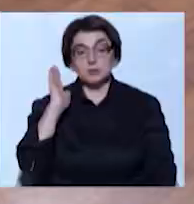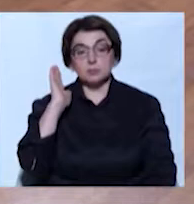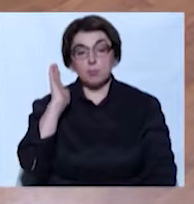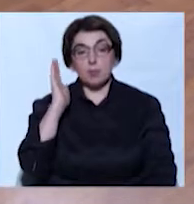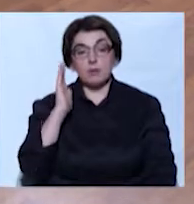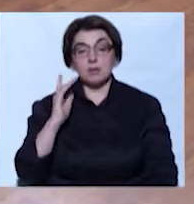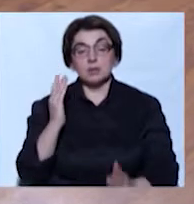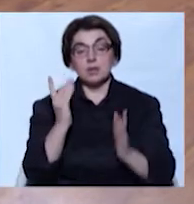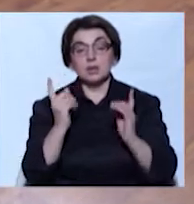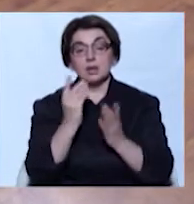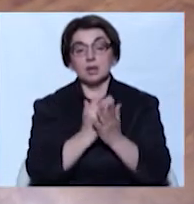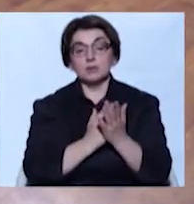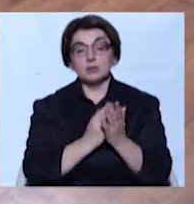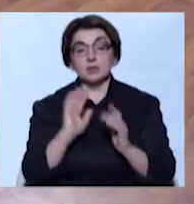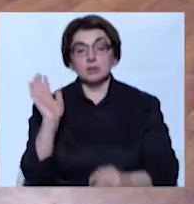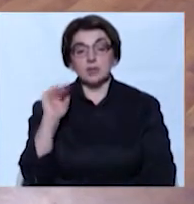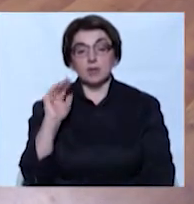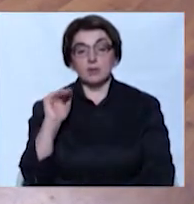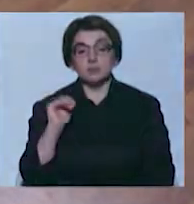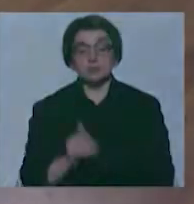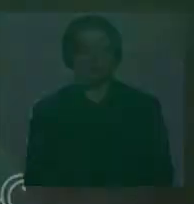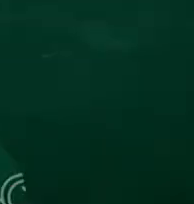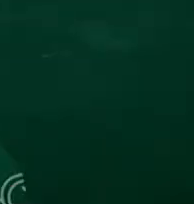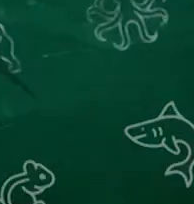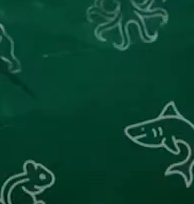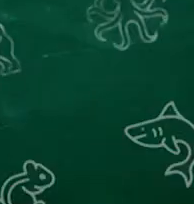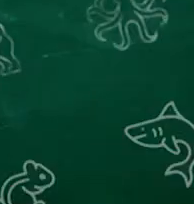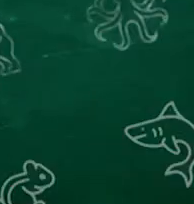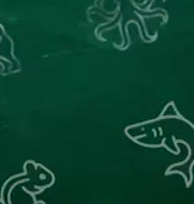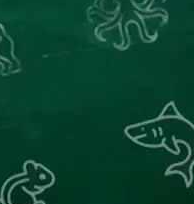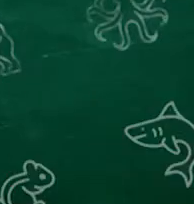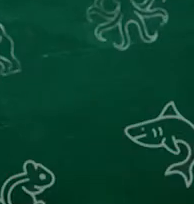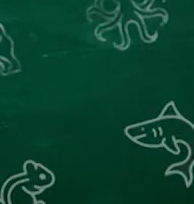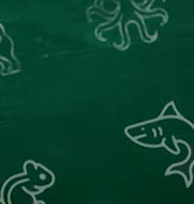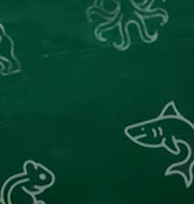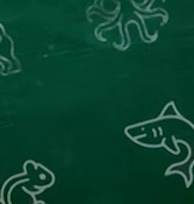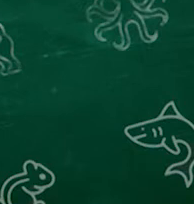მომავალ გაკვეთილამდე. ნახვამდის.